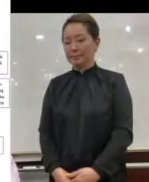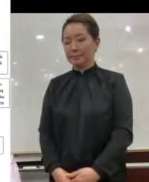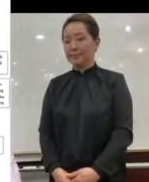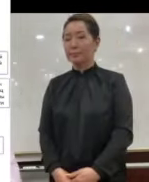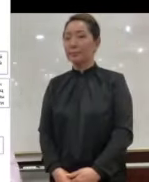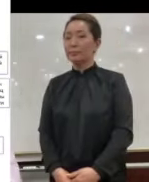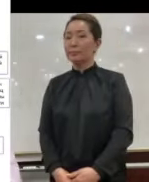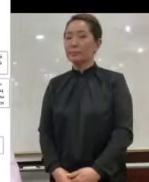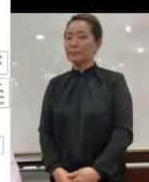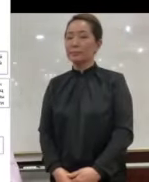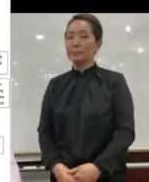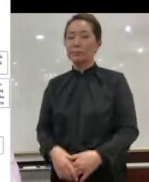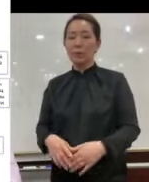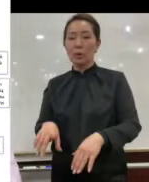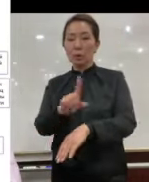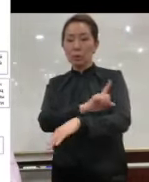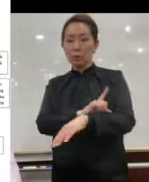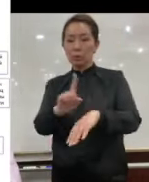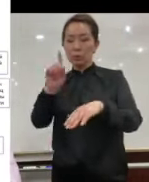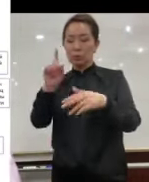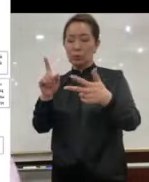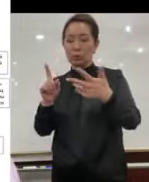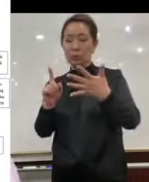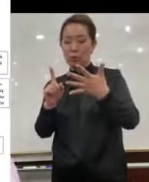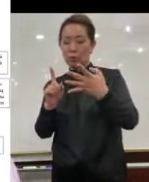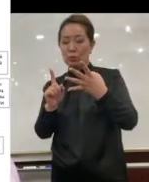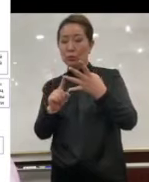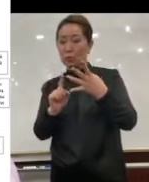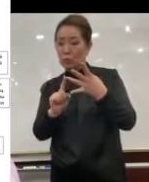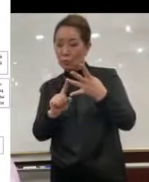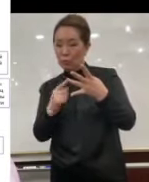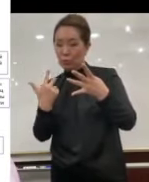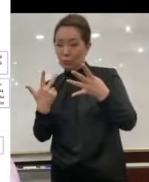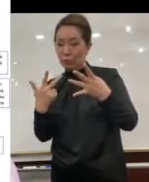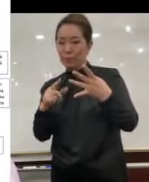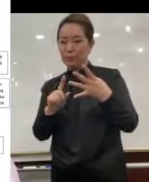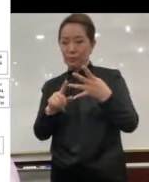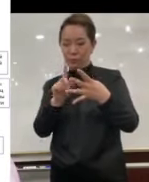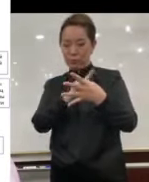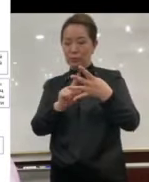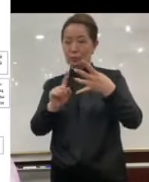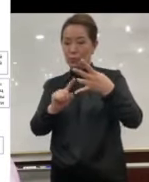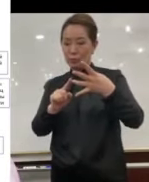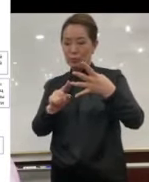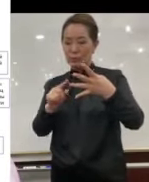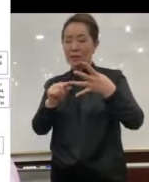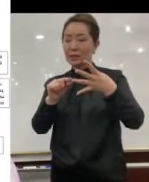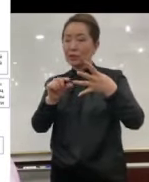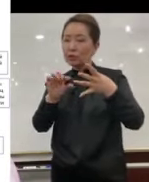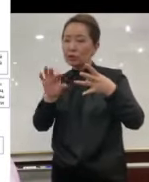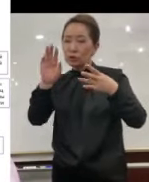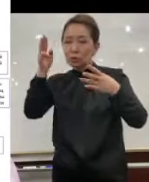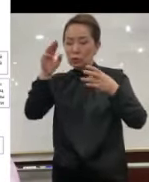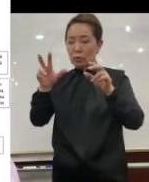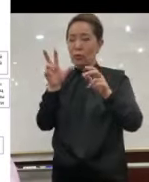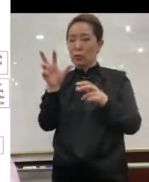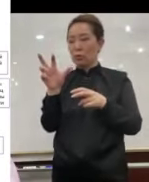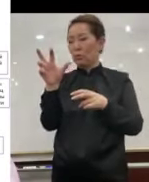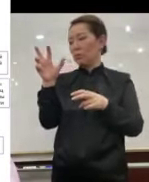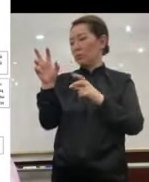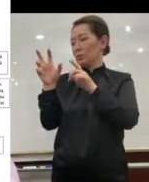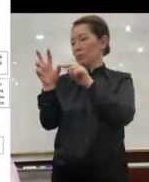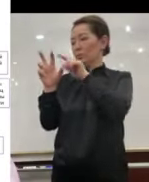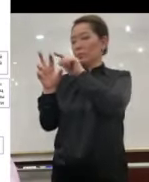За ингээд үрдэн 3 буюу одоо томоохон 3 хэсэгт хуваах юм бол дэд бүтцийн